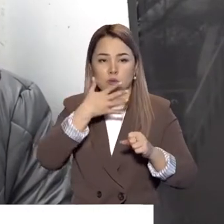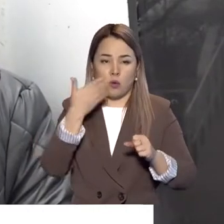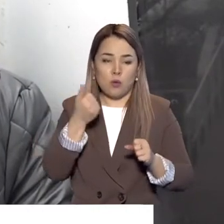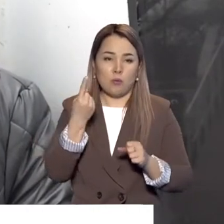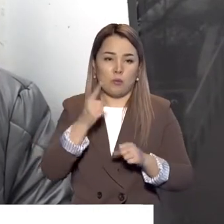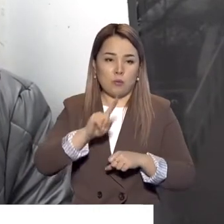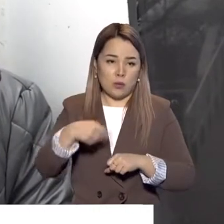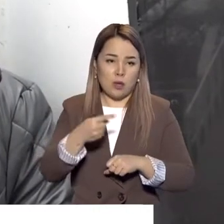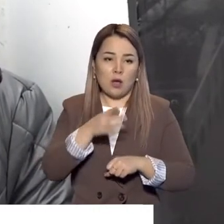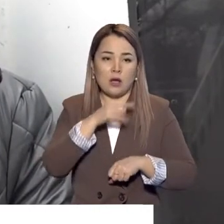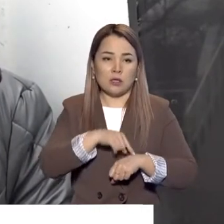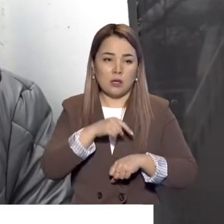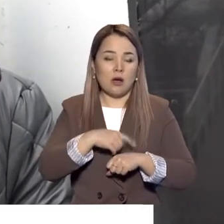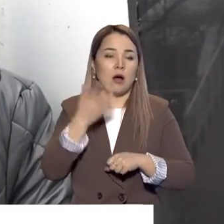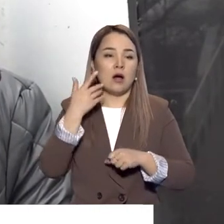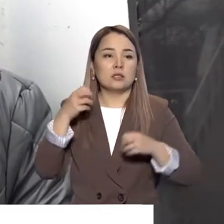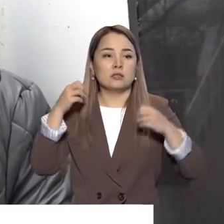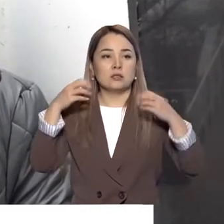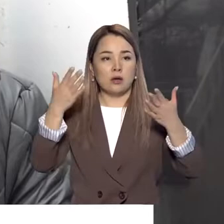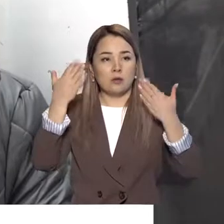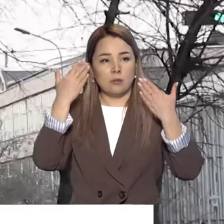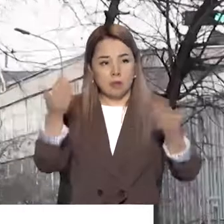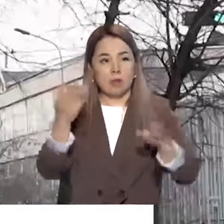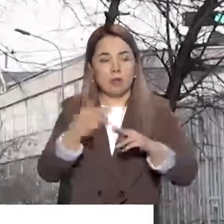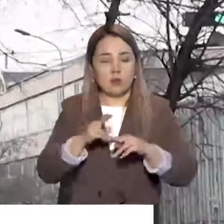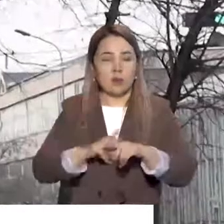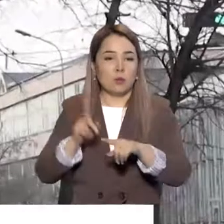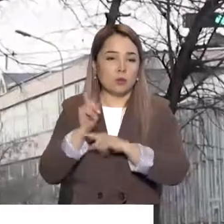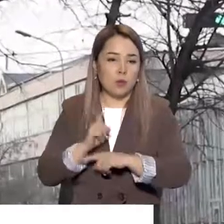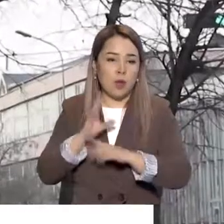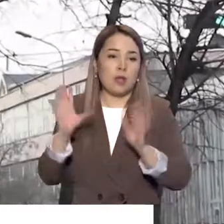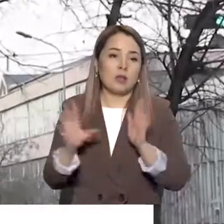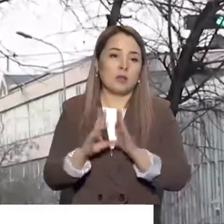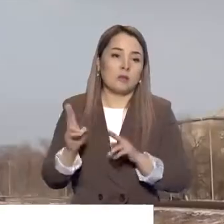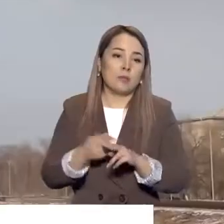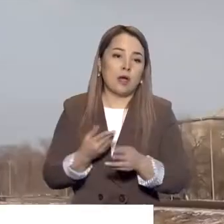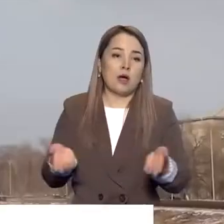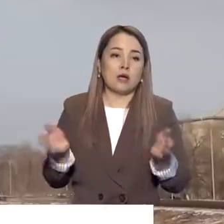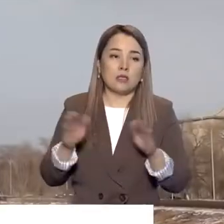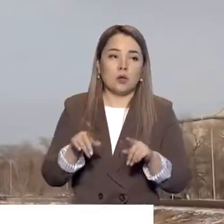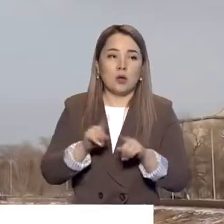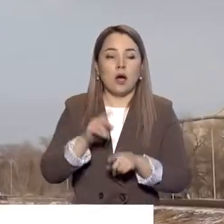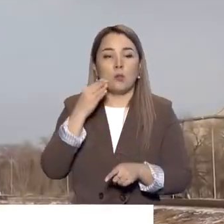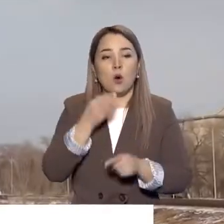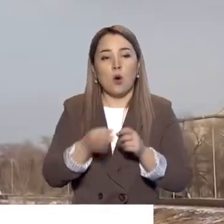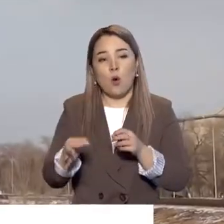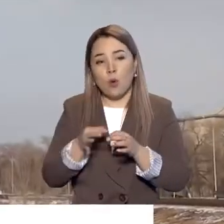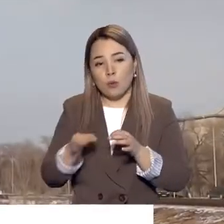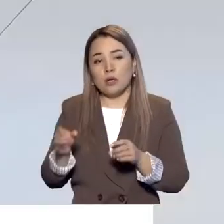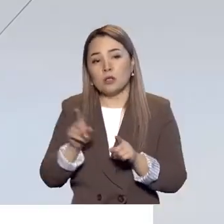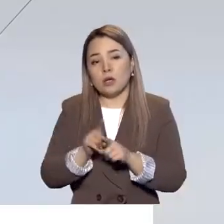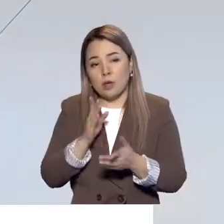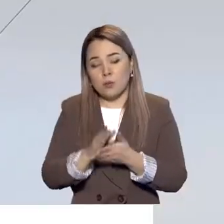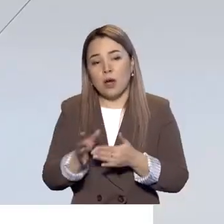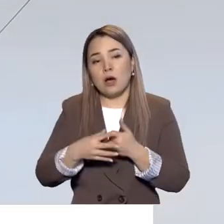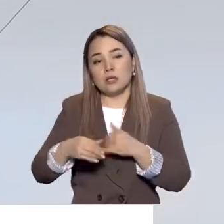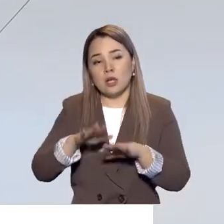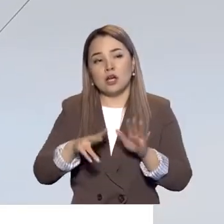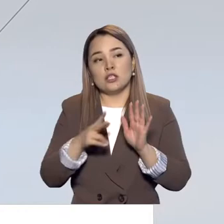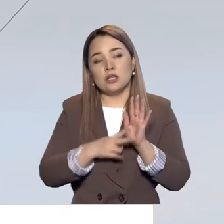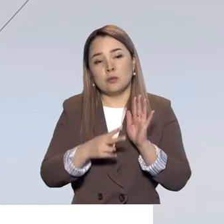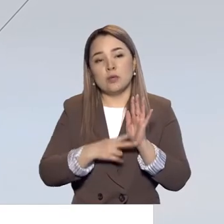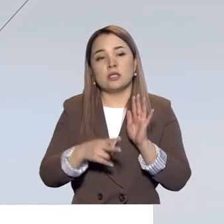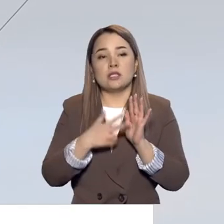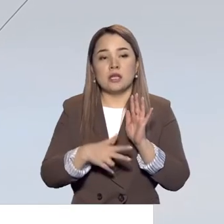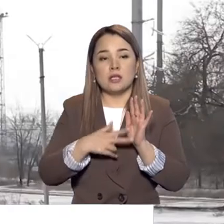әл белгісіз қай уақытта жүретіміз не алатымыз. Электр энергиясы қалған өңірдің қатарында Алматы облысы да бар. Аймақтың